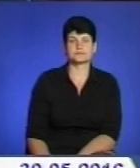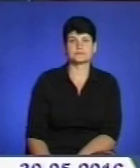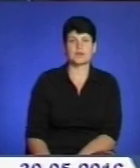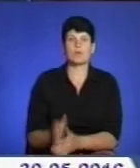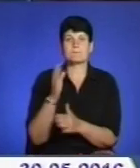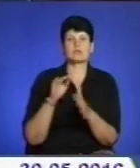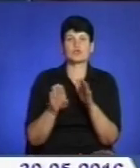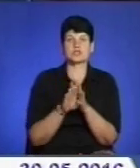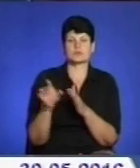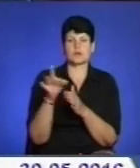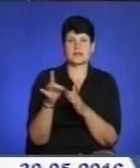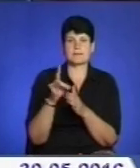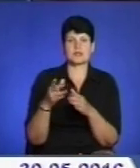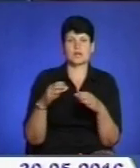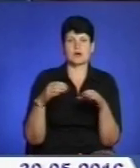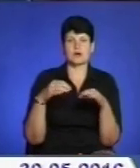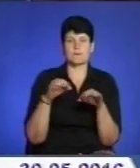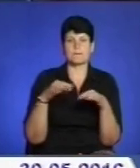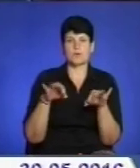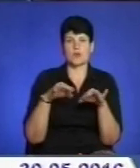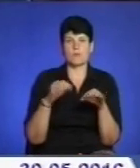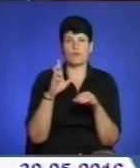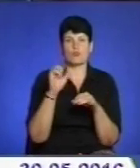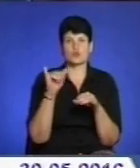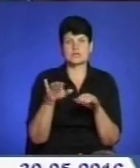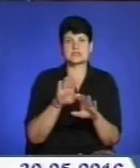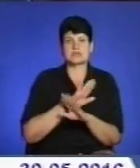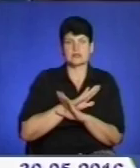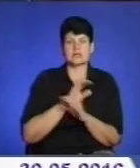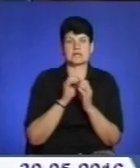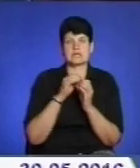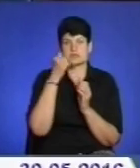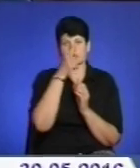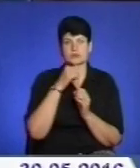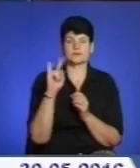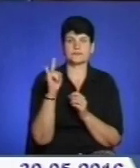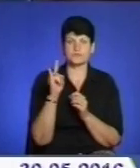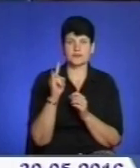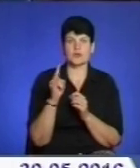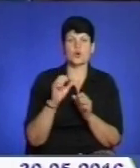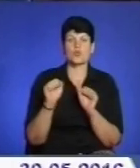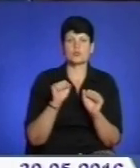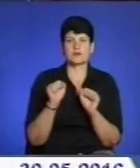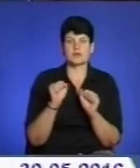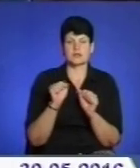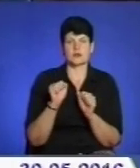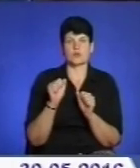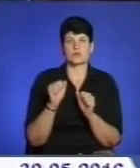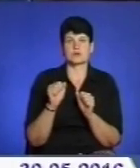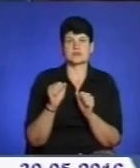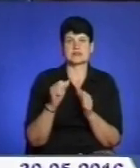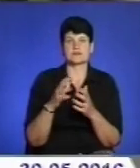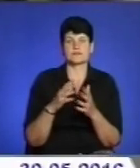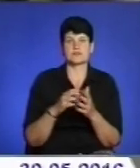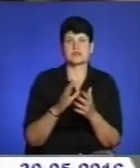У Підволочиському районі під колесами буса загинула 10-літня дитина. Відеоматеріал сектору комунікації управління Національної поліції в області.